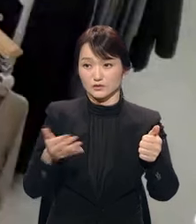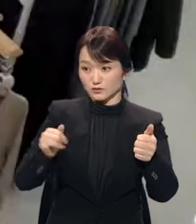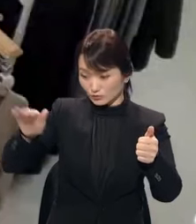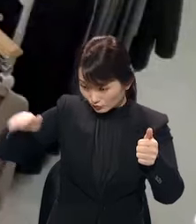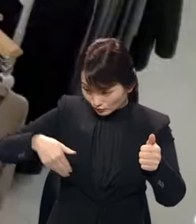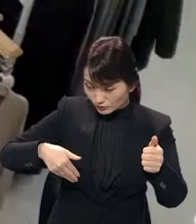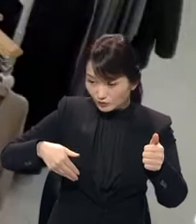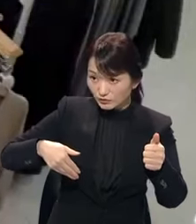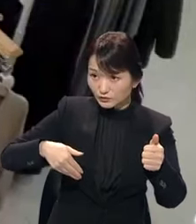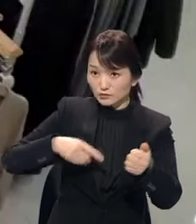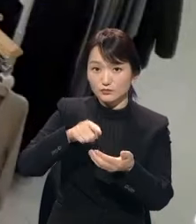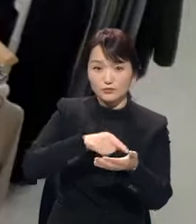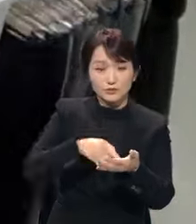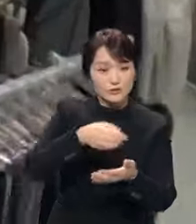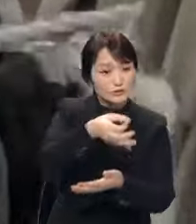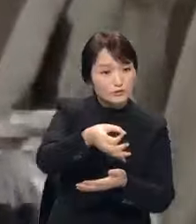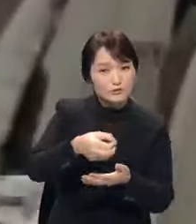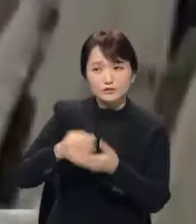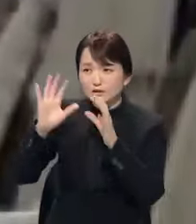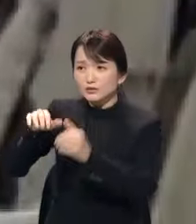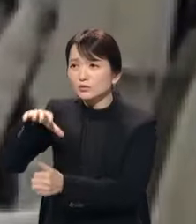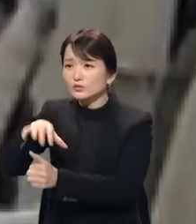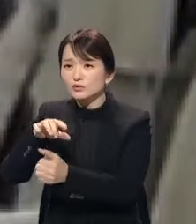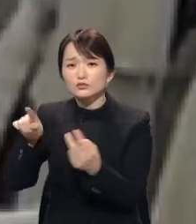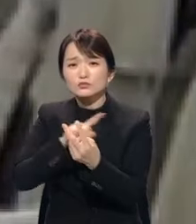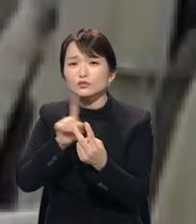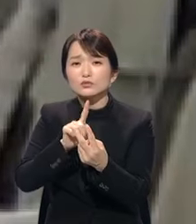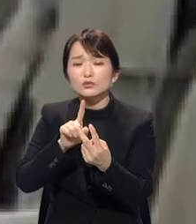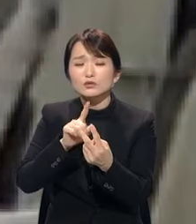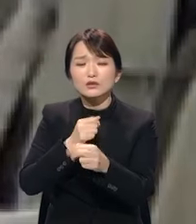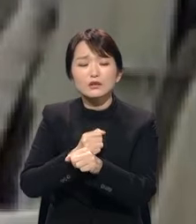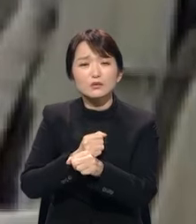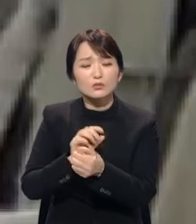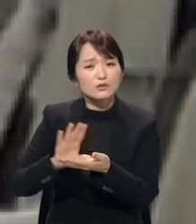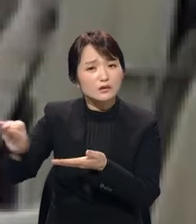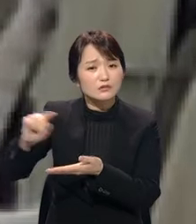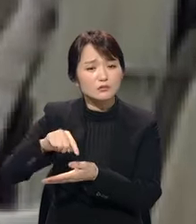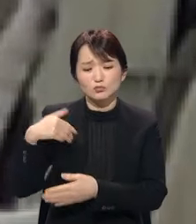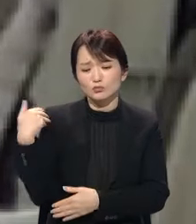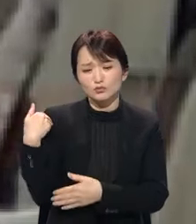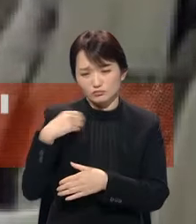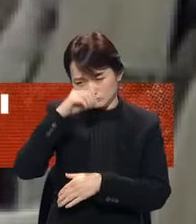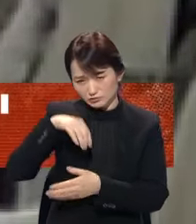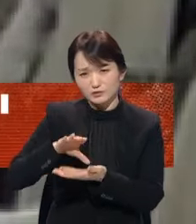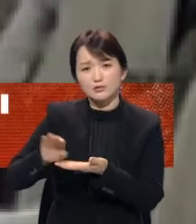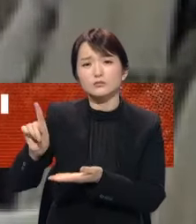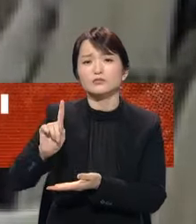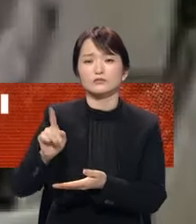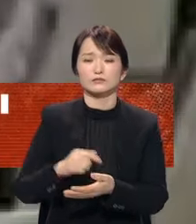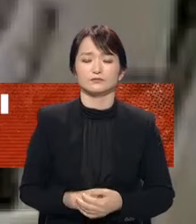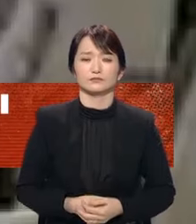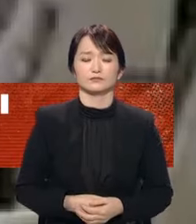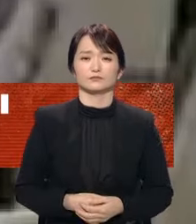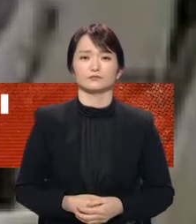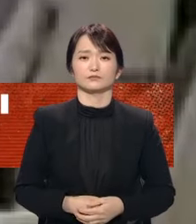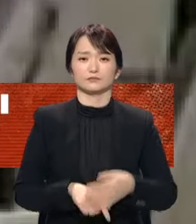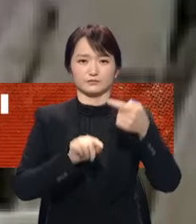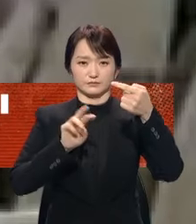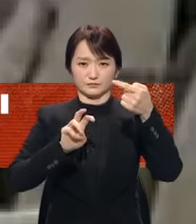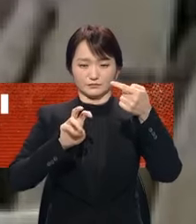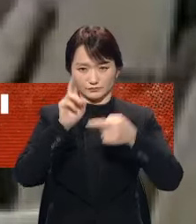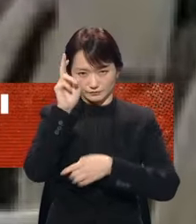배상을 하겠다는 등 아이를 혼내겠다는 등 무슨 말을 하고 가야지. 저걸 저렇게 나 몰라라 가면 어쩝니까? 네, 저게 지난달 30일